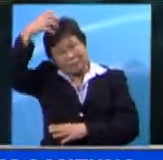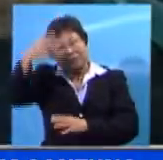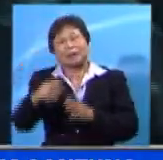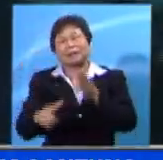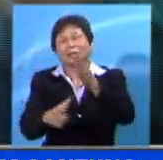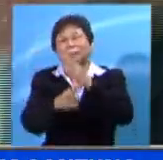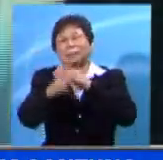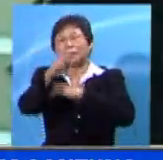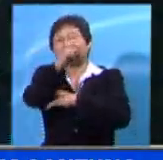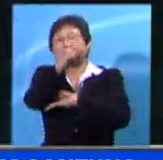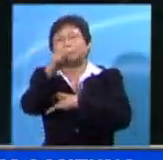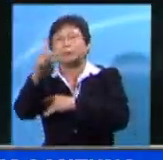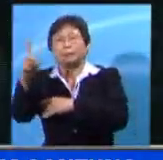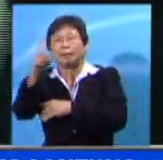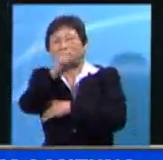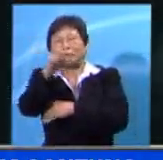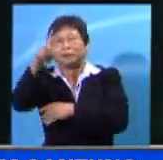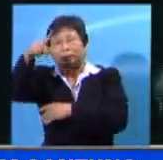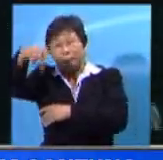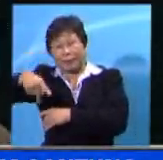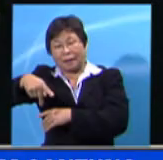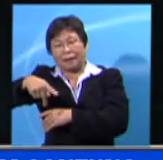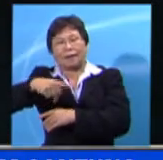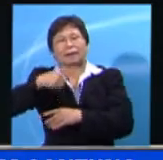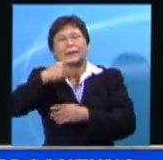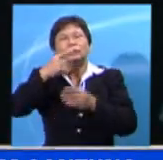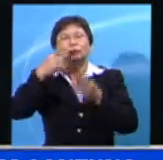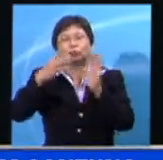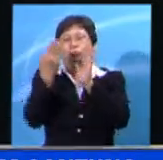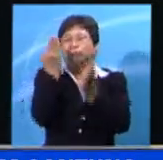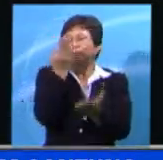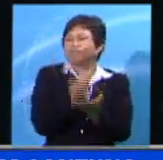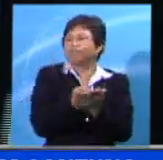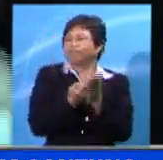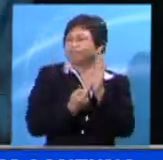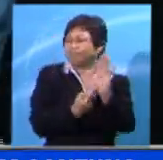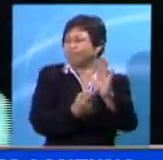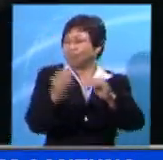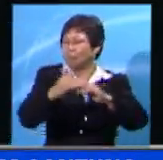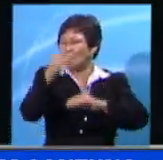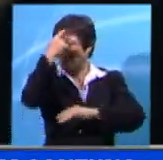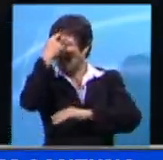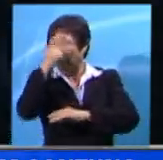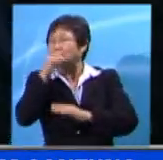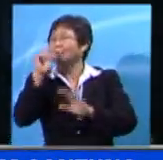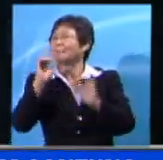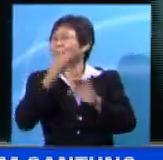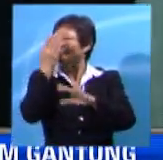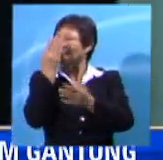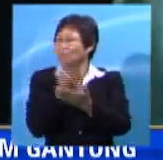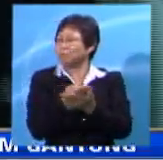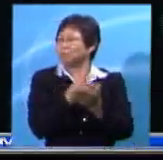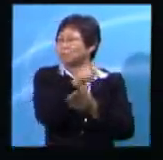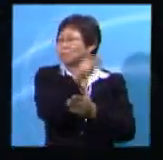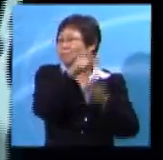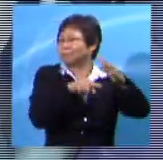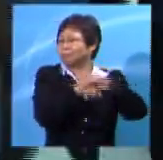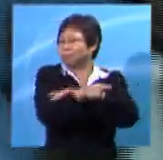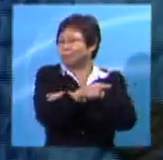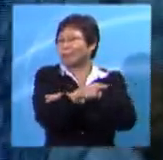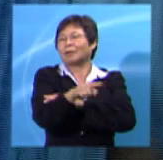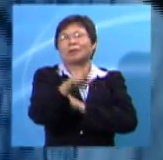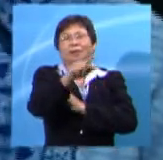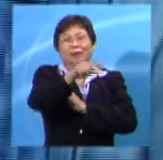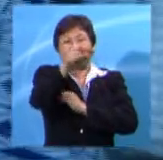timbalan pendakwa Raya Mohamad Asraf Mohamad Kamal berjaya membuktikan kes melampaui keraguan munasabah dalam kes itu La Ode